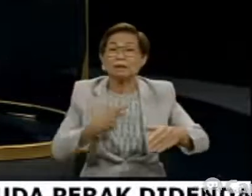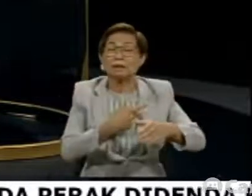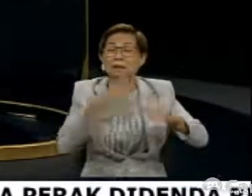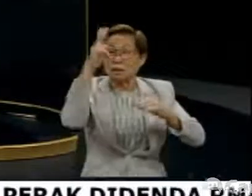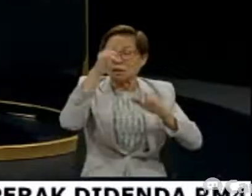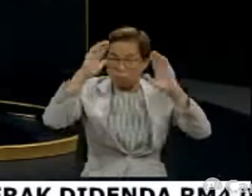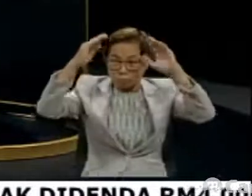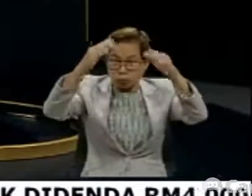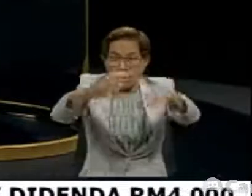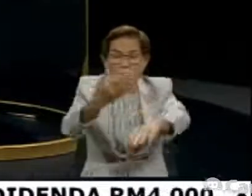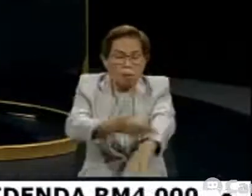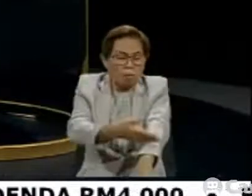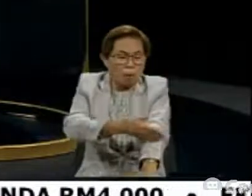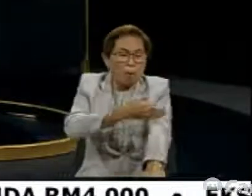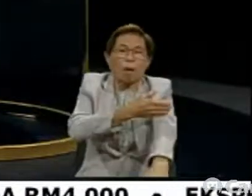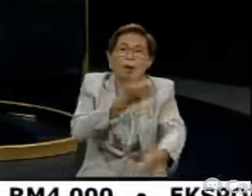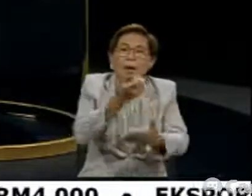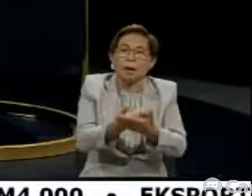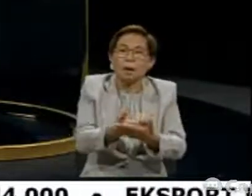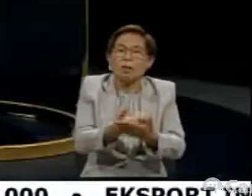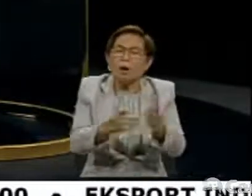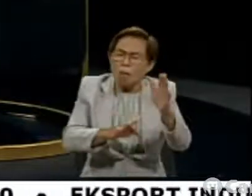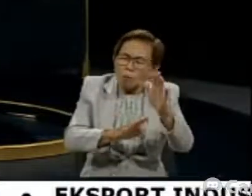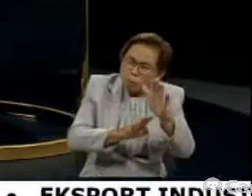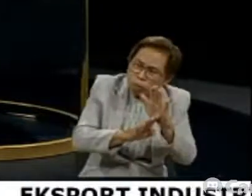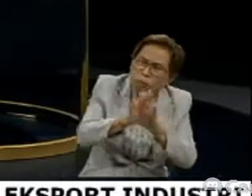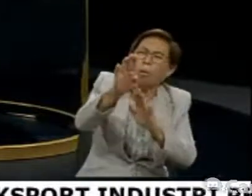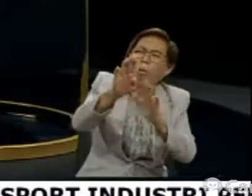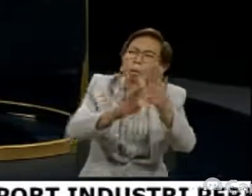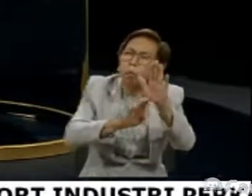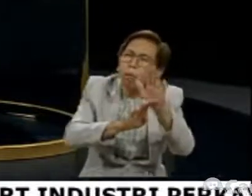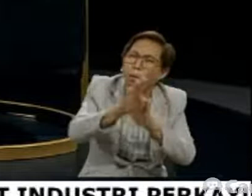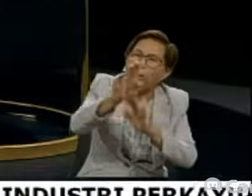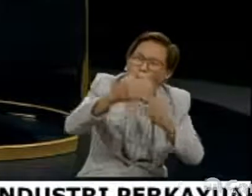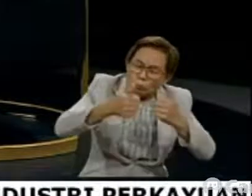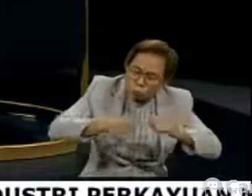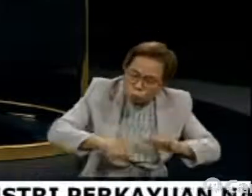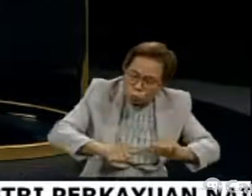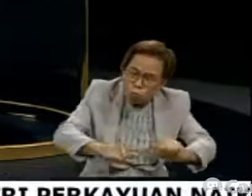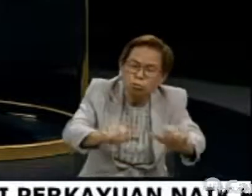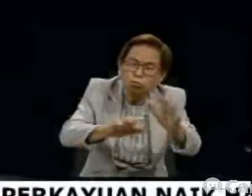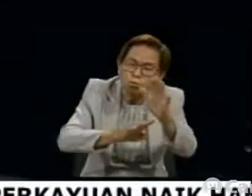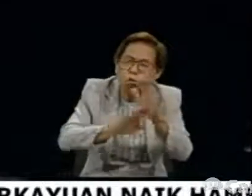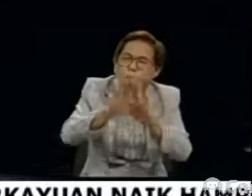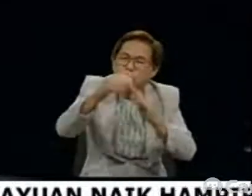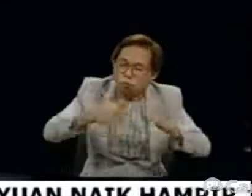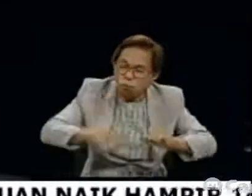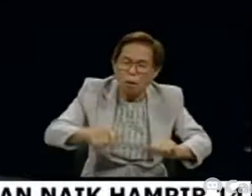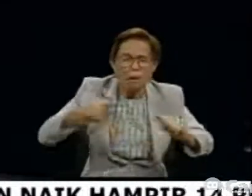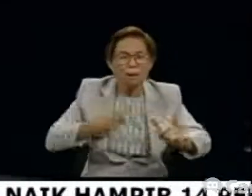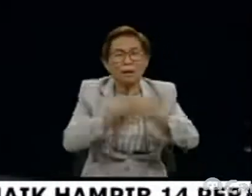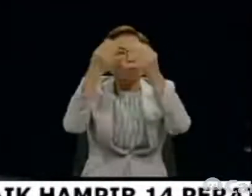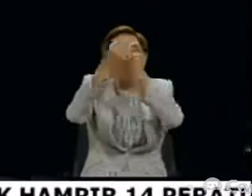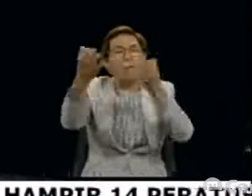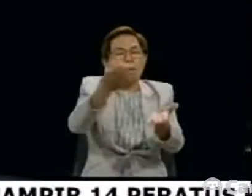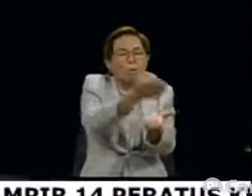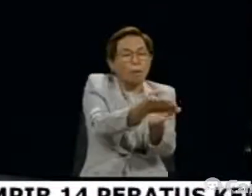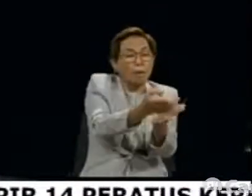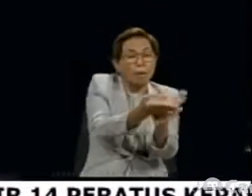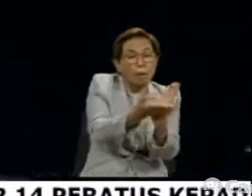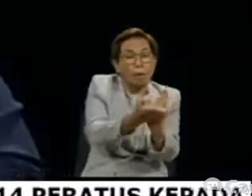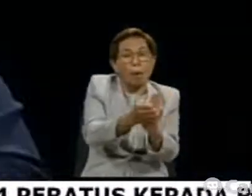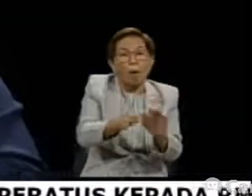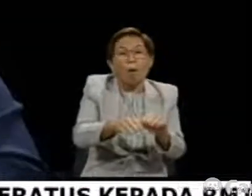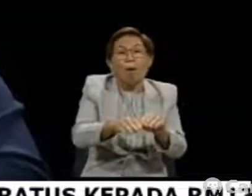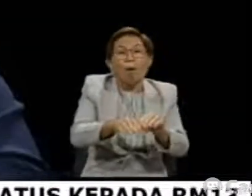pemulihan ekonomi landasan pertumbuhan Kita Masih Terus Kan Aki tabungkan budgetnya mengembang